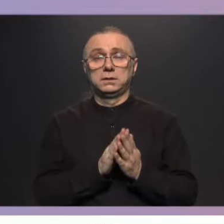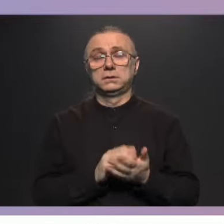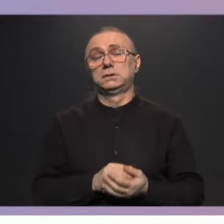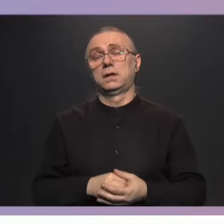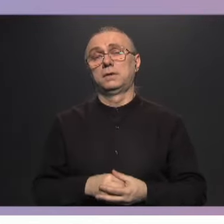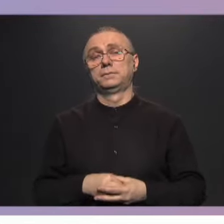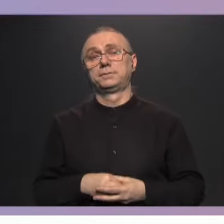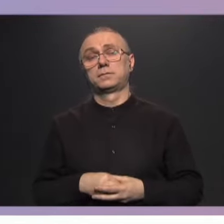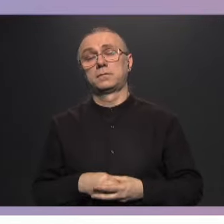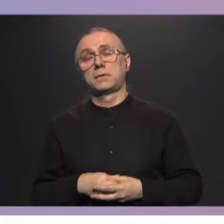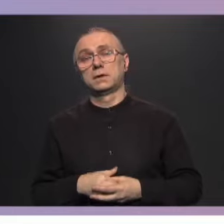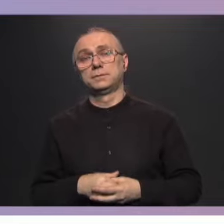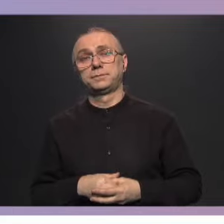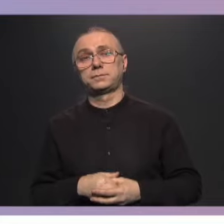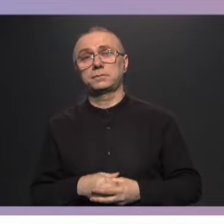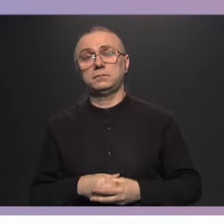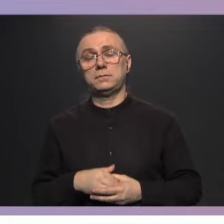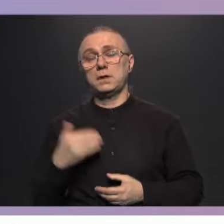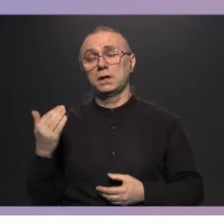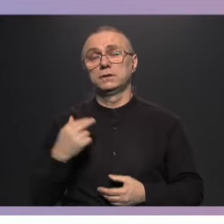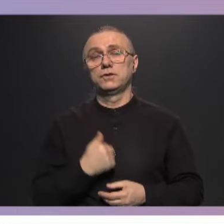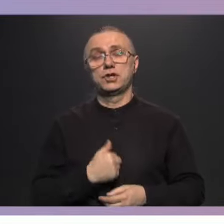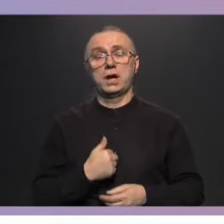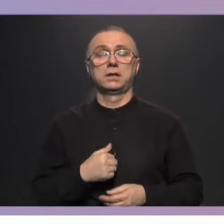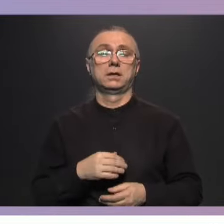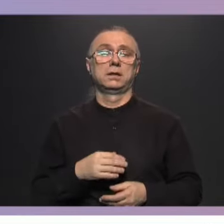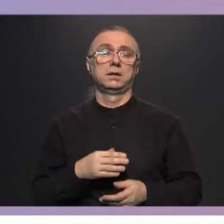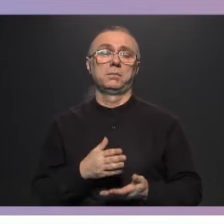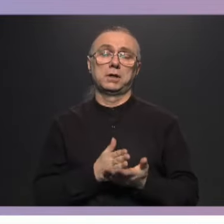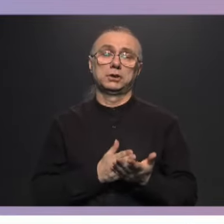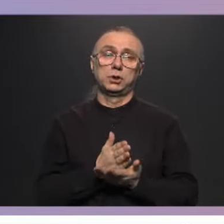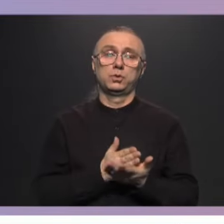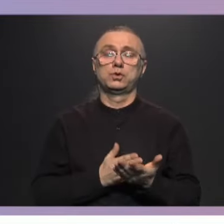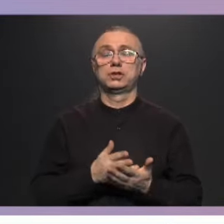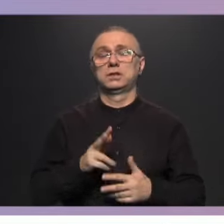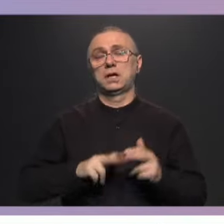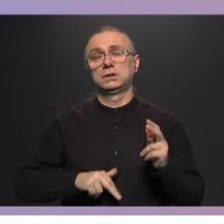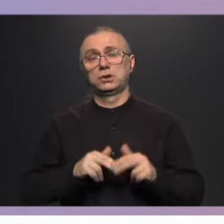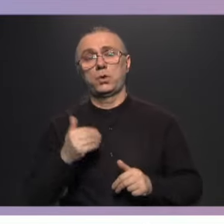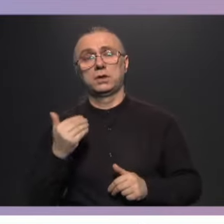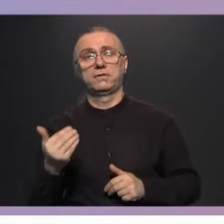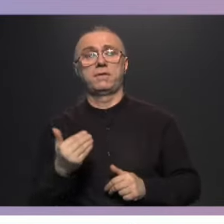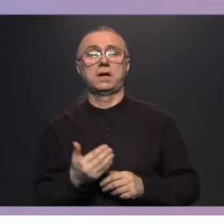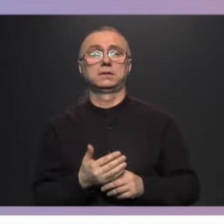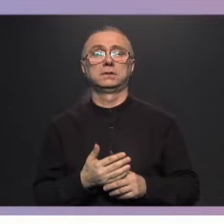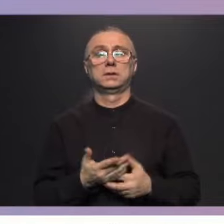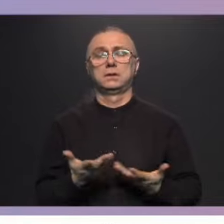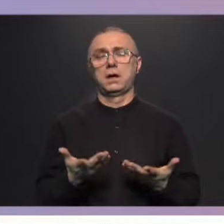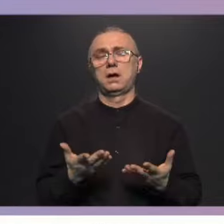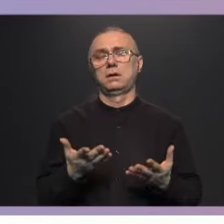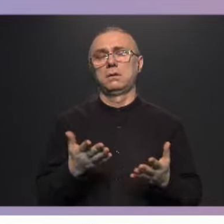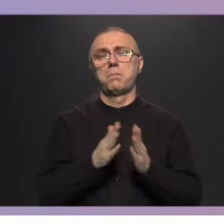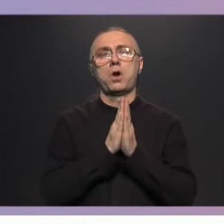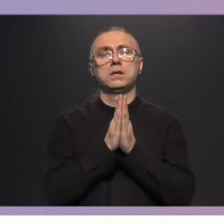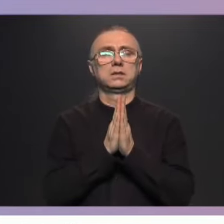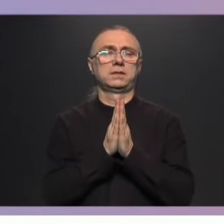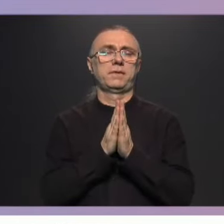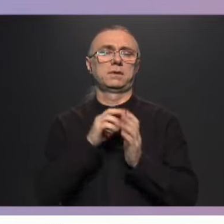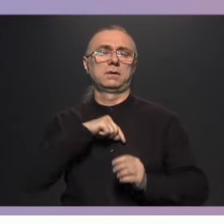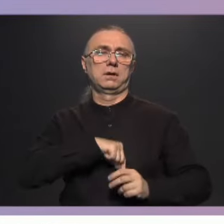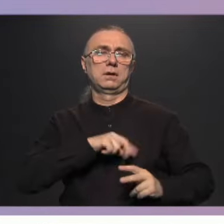возможности. Священник литийку, панихиду. Послужит, настроит вас как инструмент на молитвенный лад.